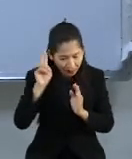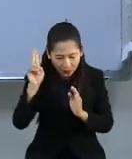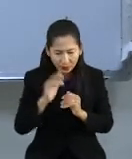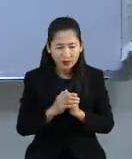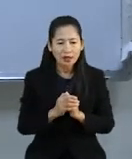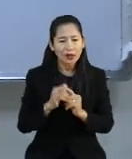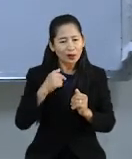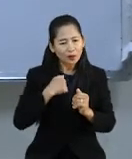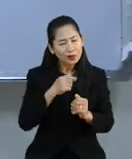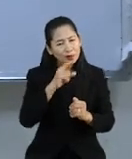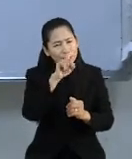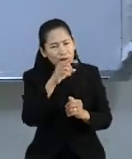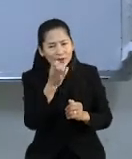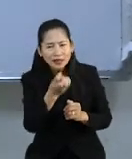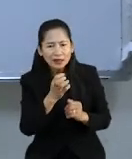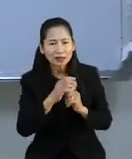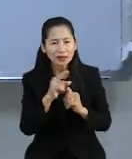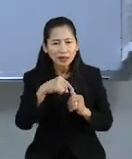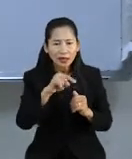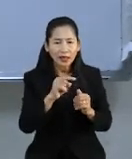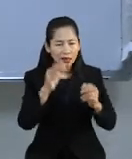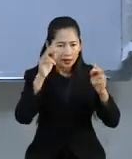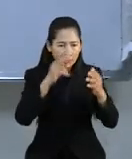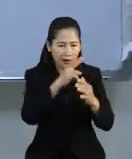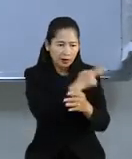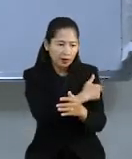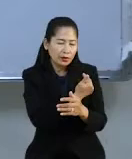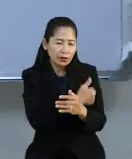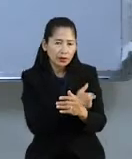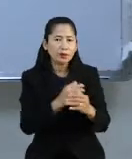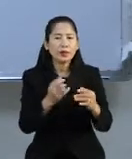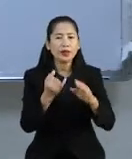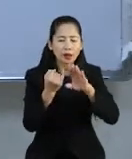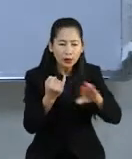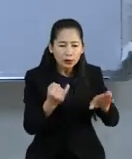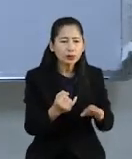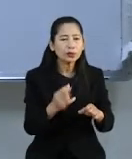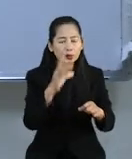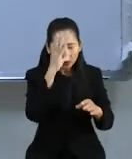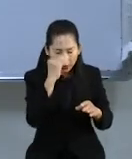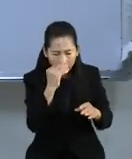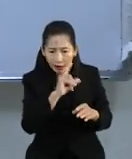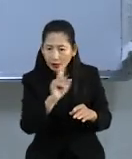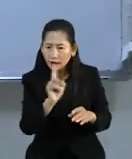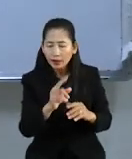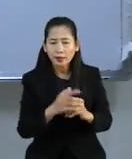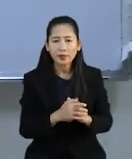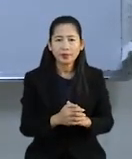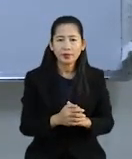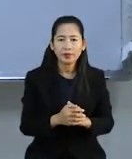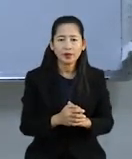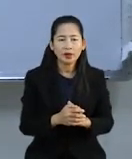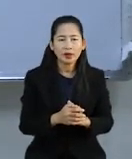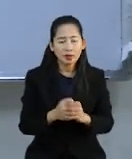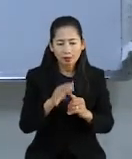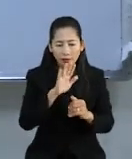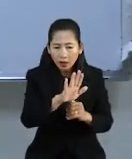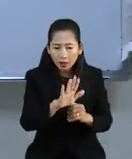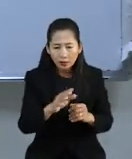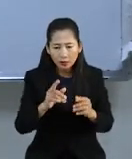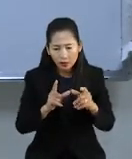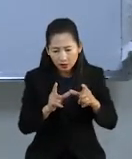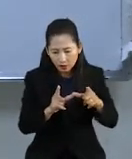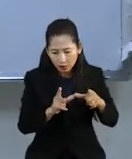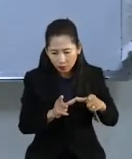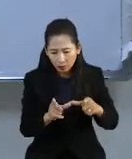bù khám xóm xua bình tĩnh tao mình tìm bẹt con thẹt bộ phá sẽ thật nợ ấy ná bà không muốn tranh đâm